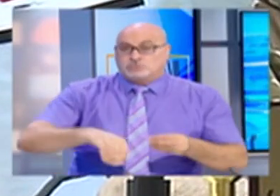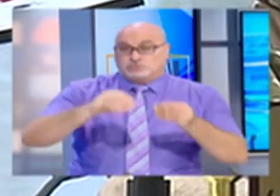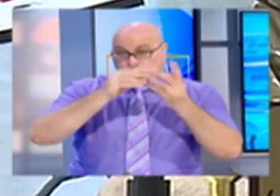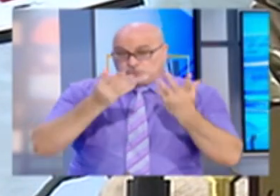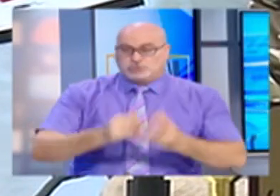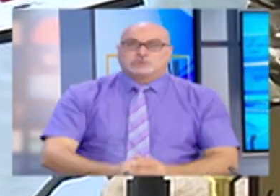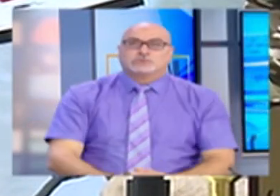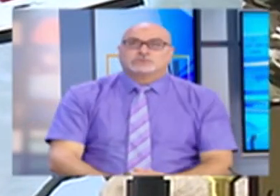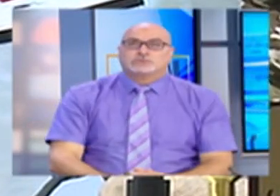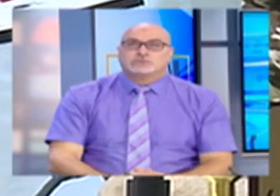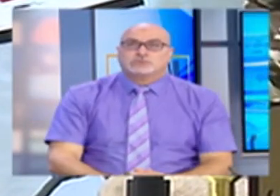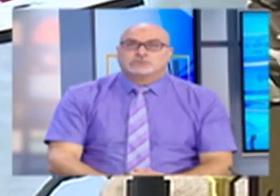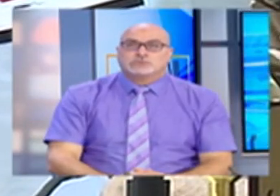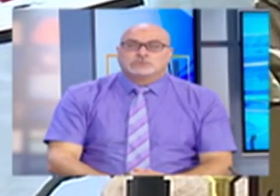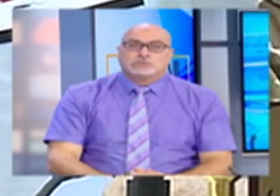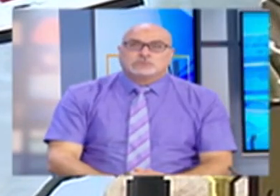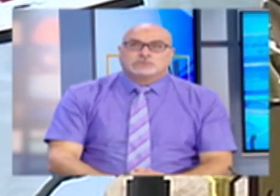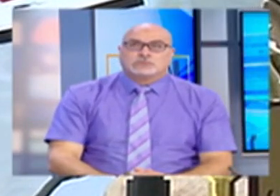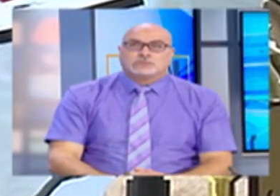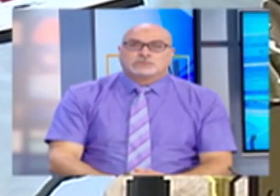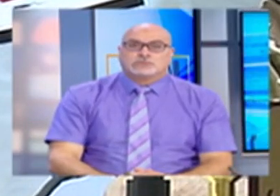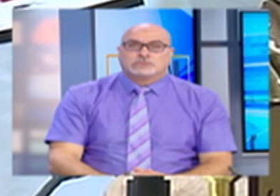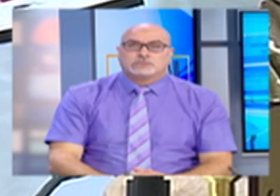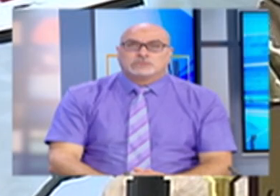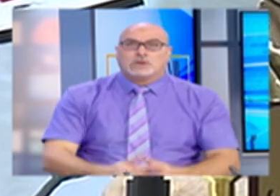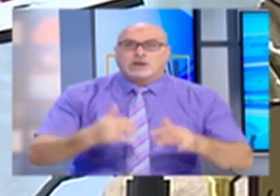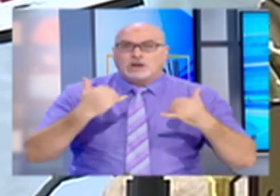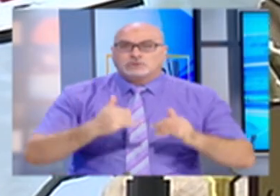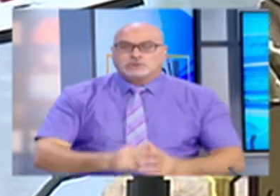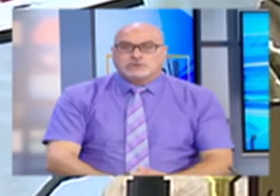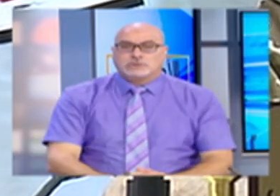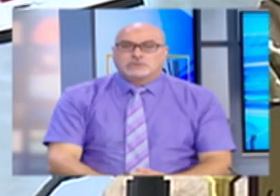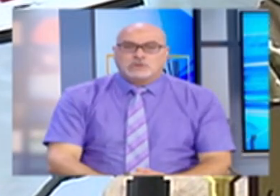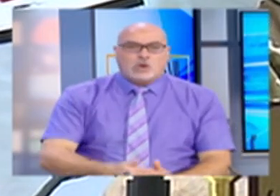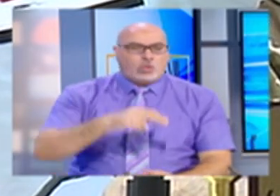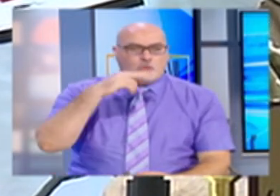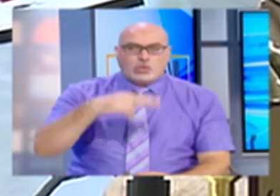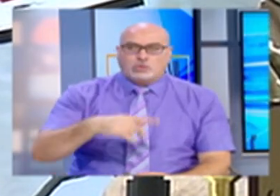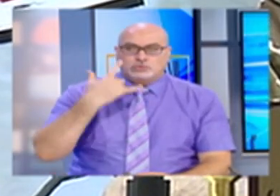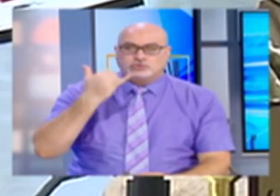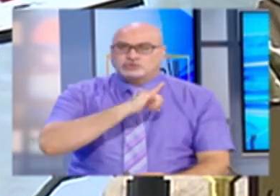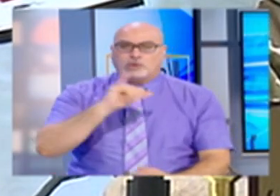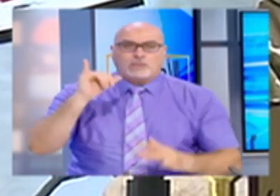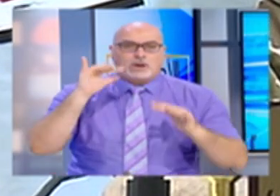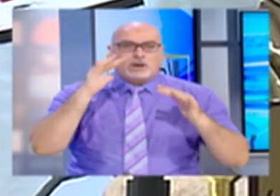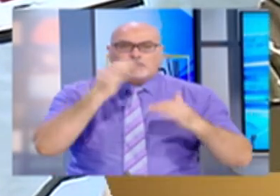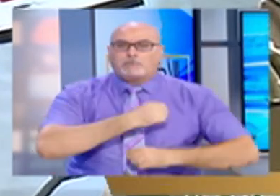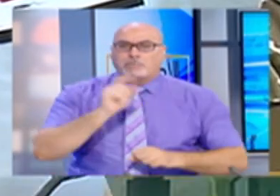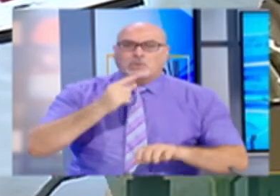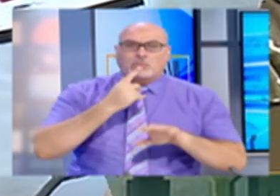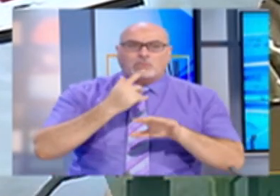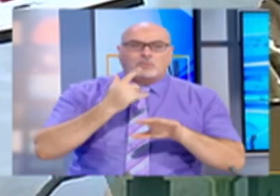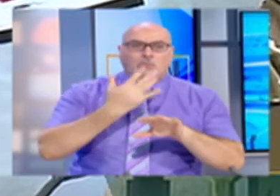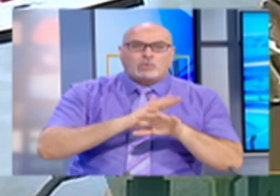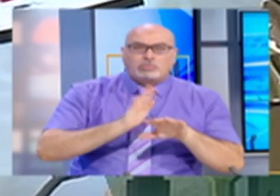ذلك، فإن الجزائر لا ولن تقبل أي تهديد